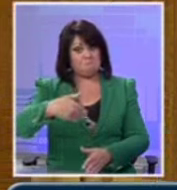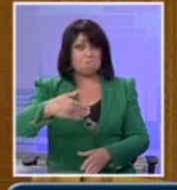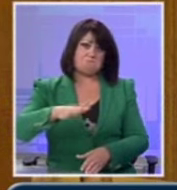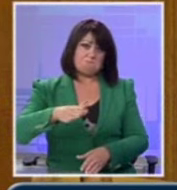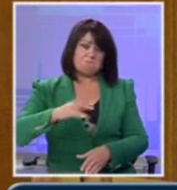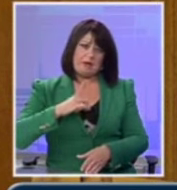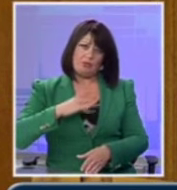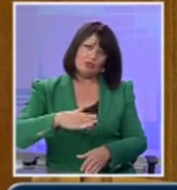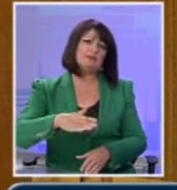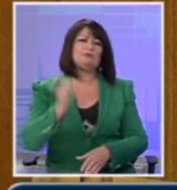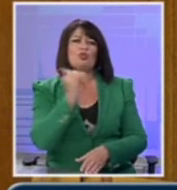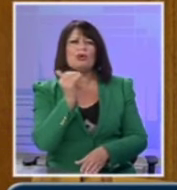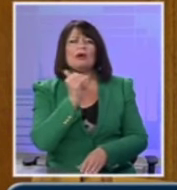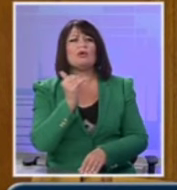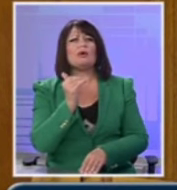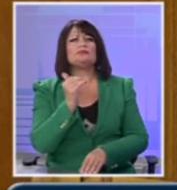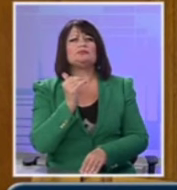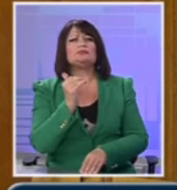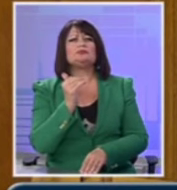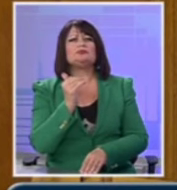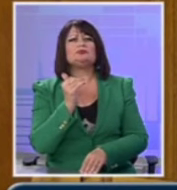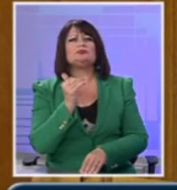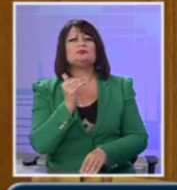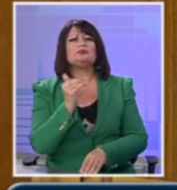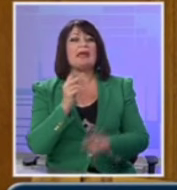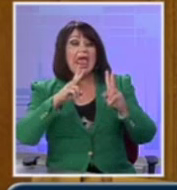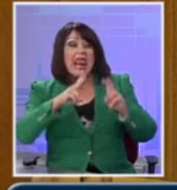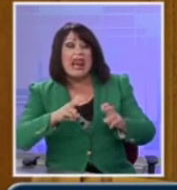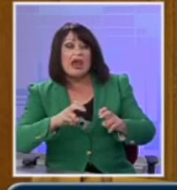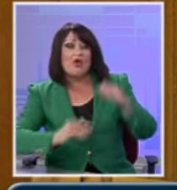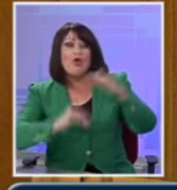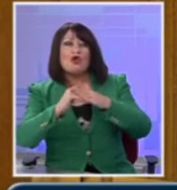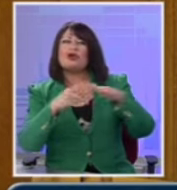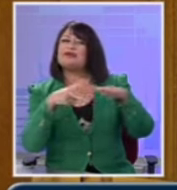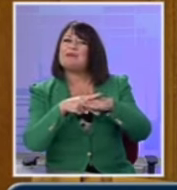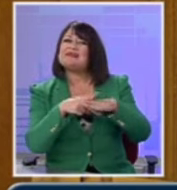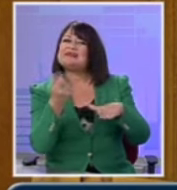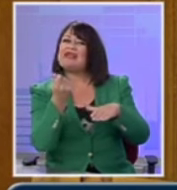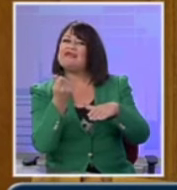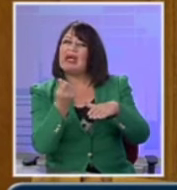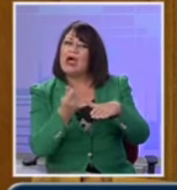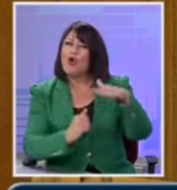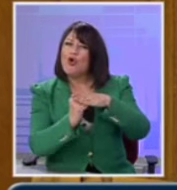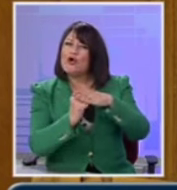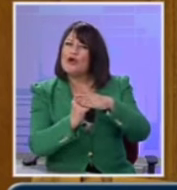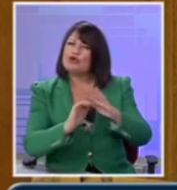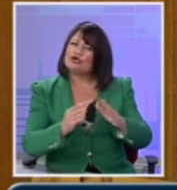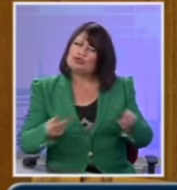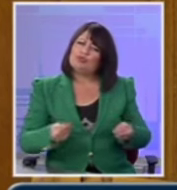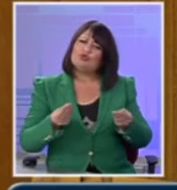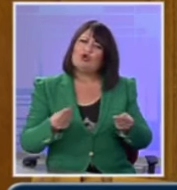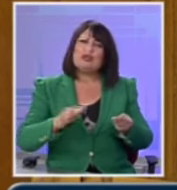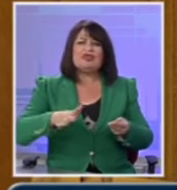την ταχύτερη χαλάρωση των κεφαλαιακών ελέγχων και την πιθανώς την πλήρη άρση